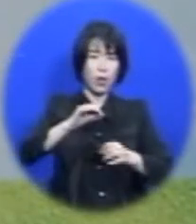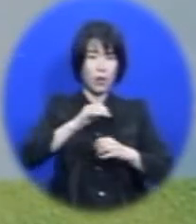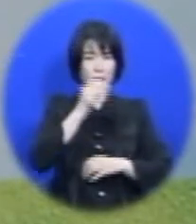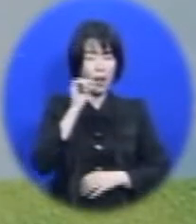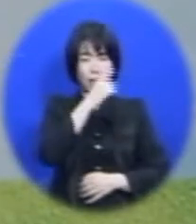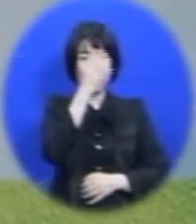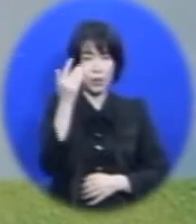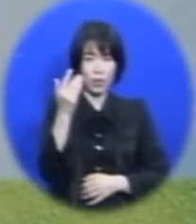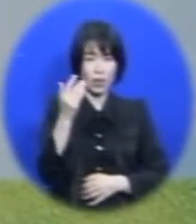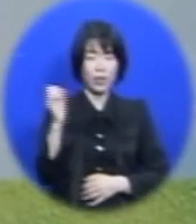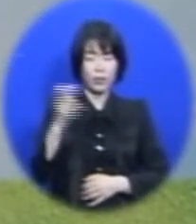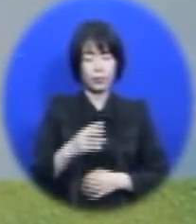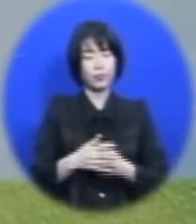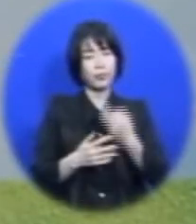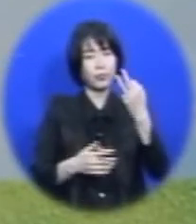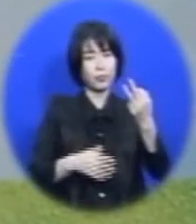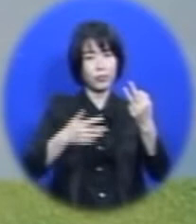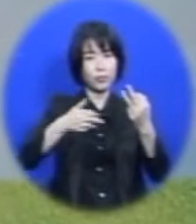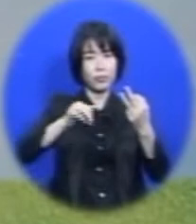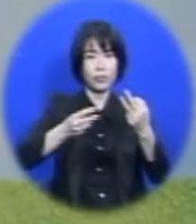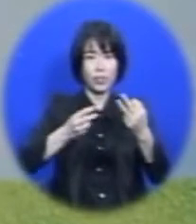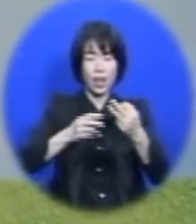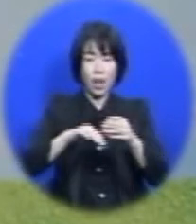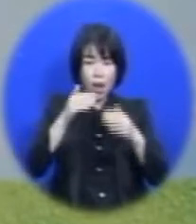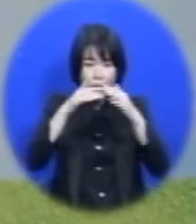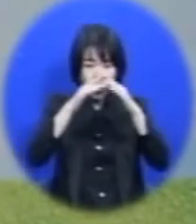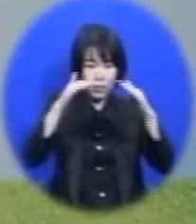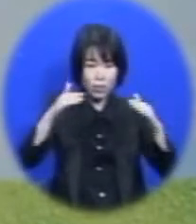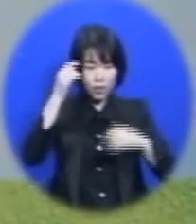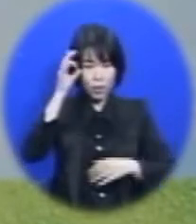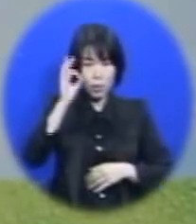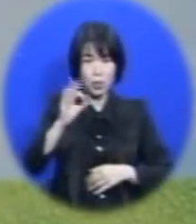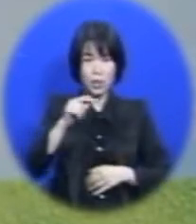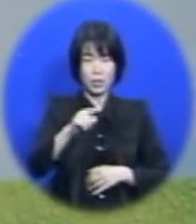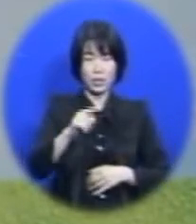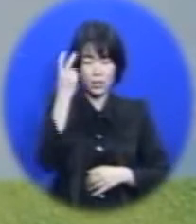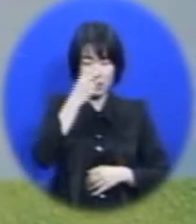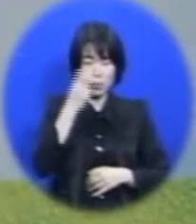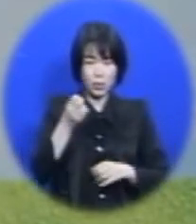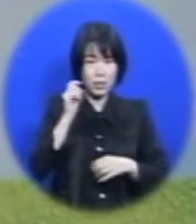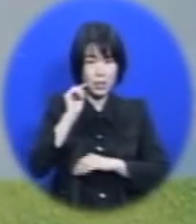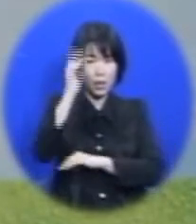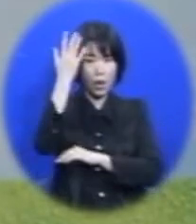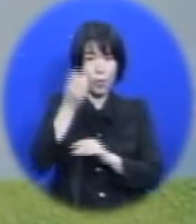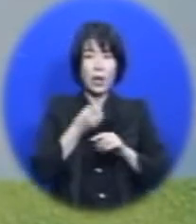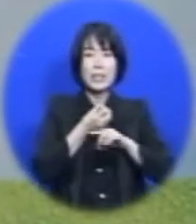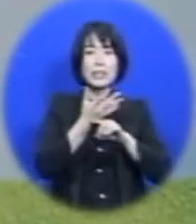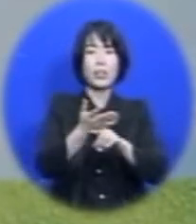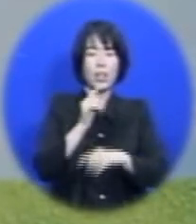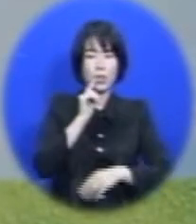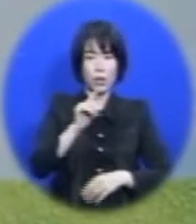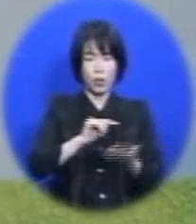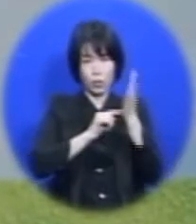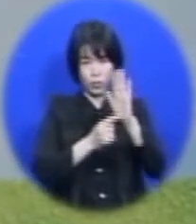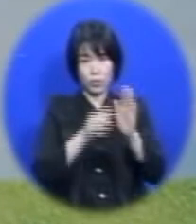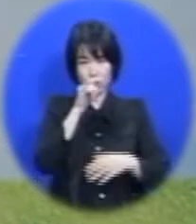그리고 13절에 궁궐을 찾아가 살펴보고 그 영광을 전해주어라고 말합니다.